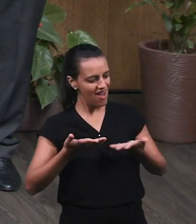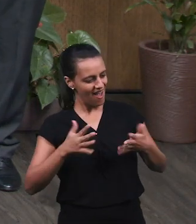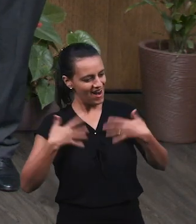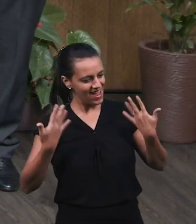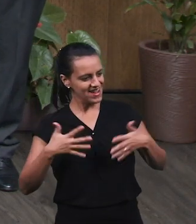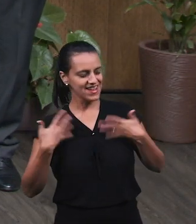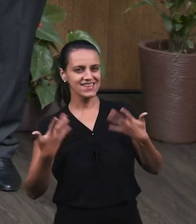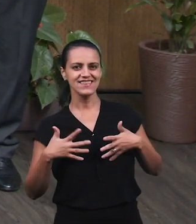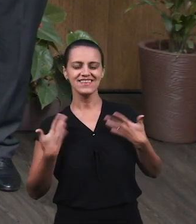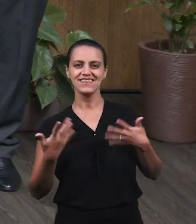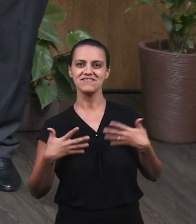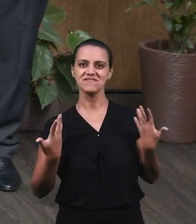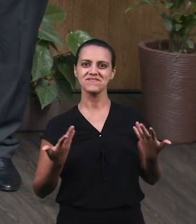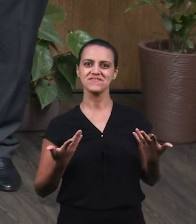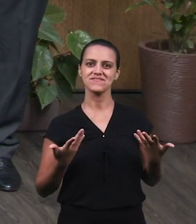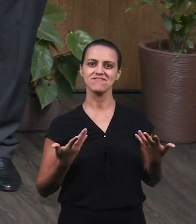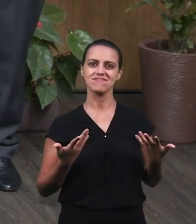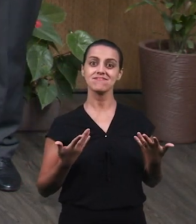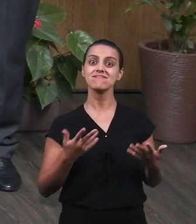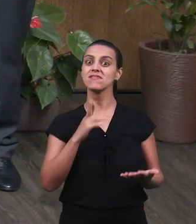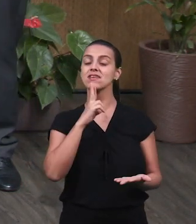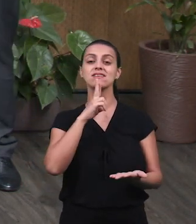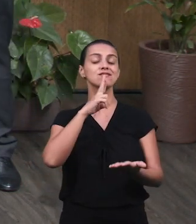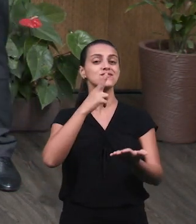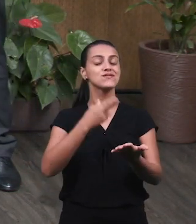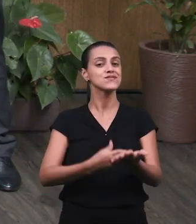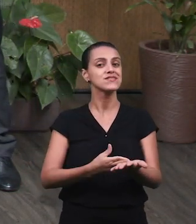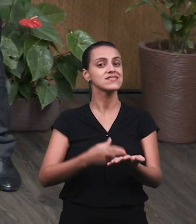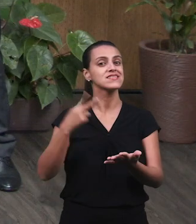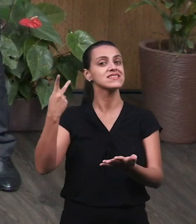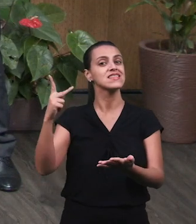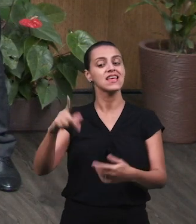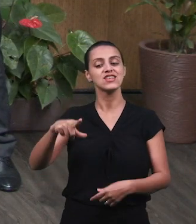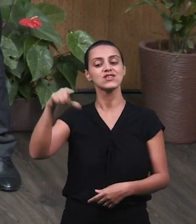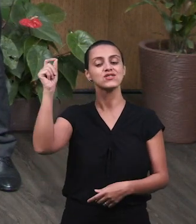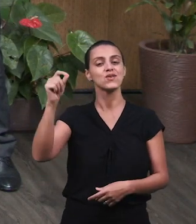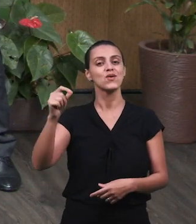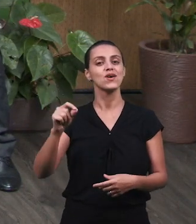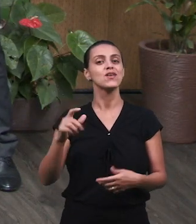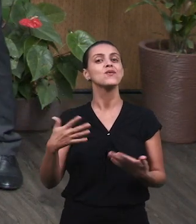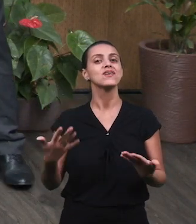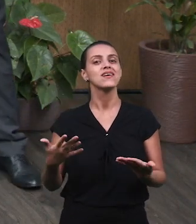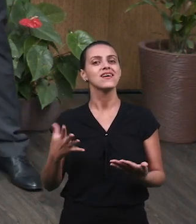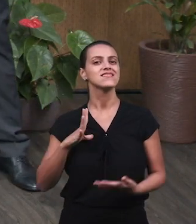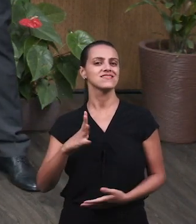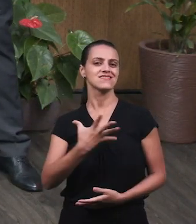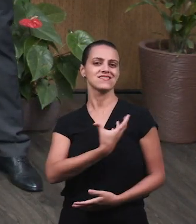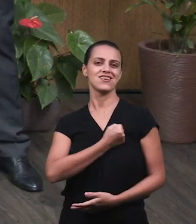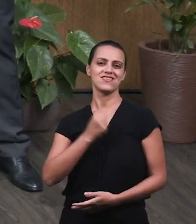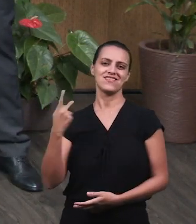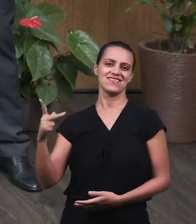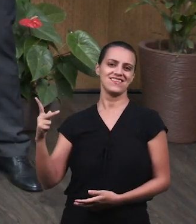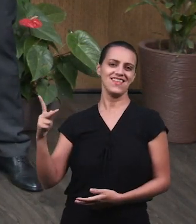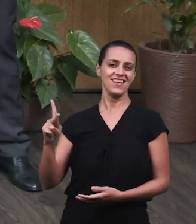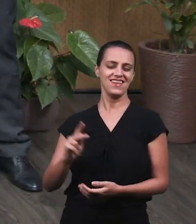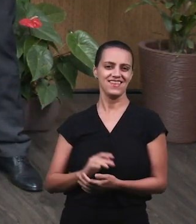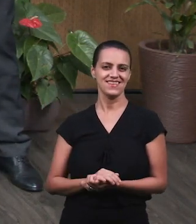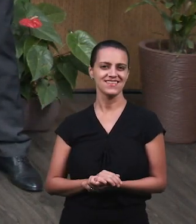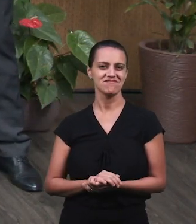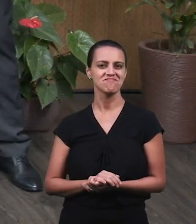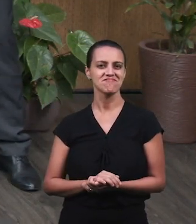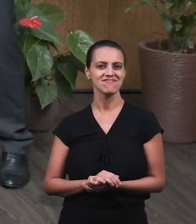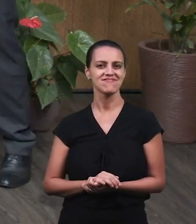du choix fait par Zachée a été le salut, le droit à la vie éternelle qui lui l'a